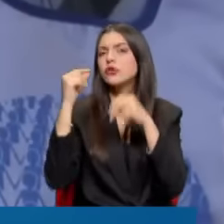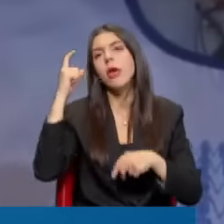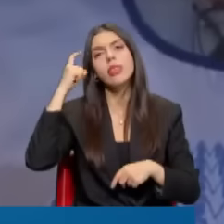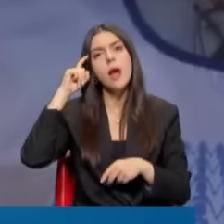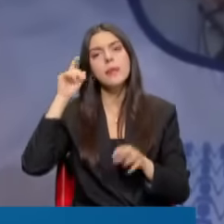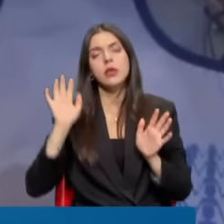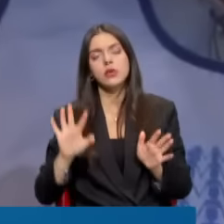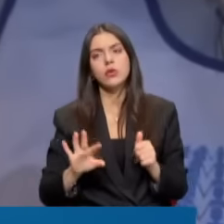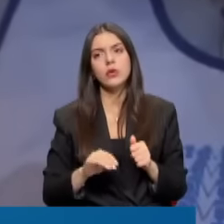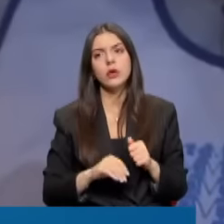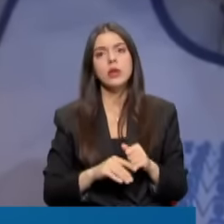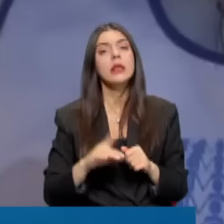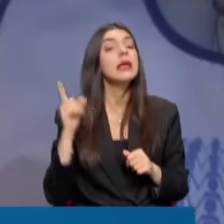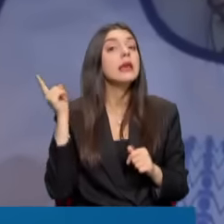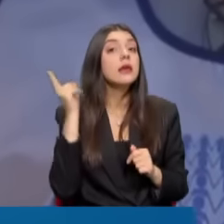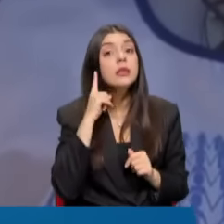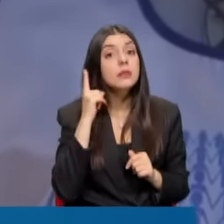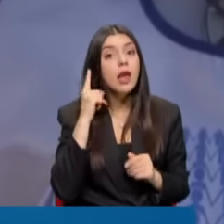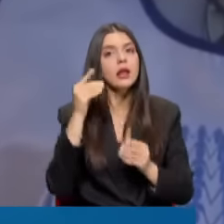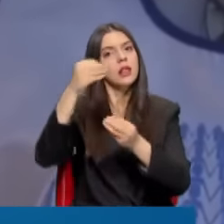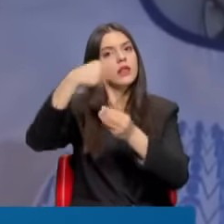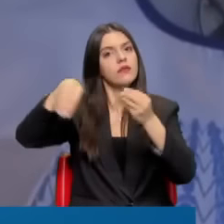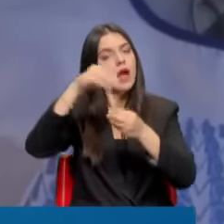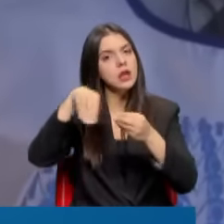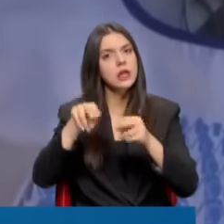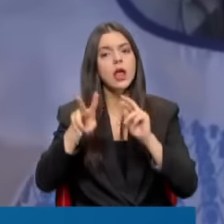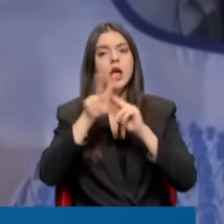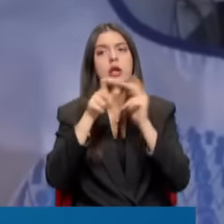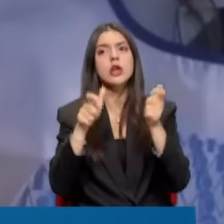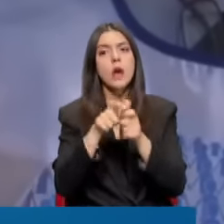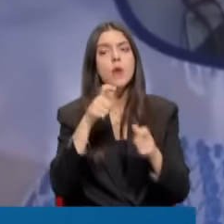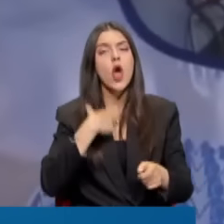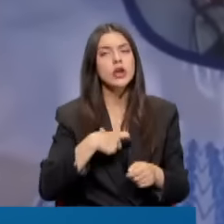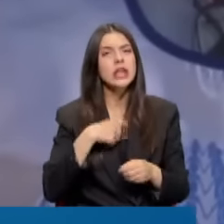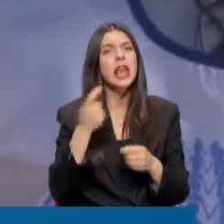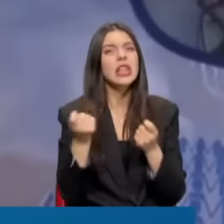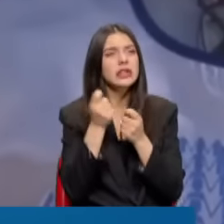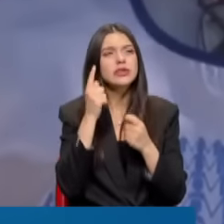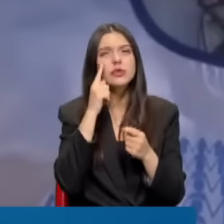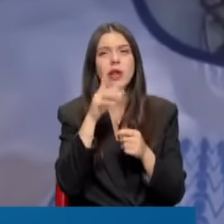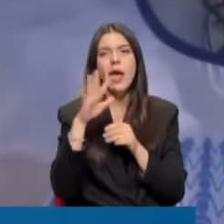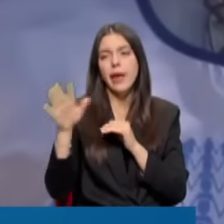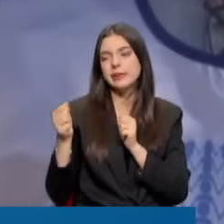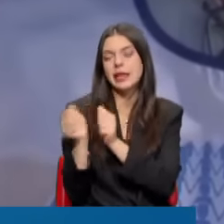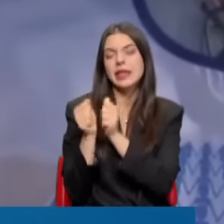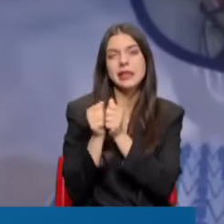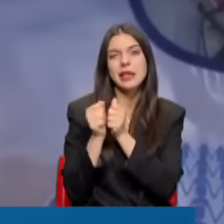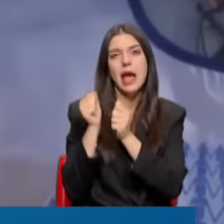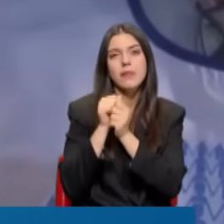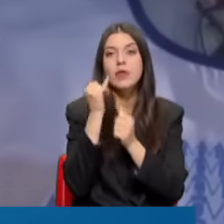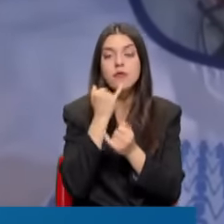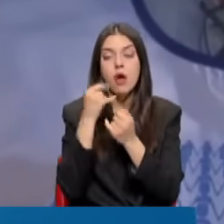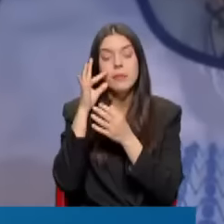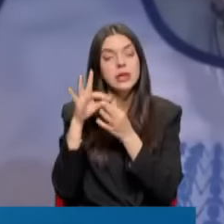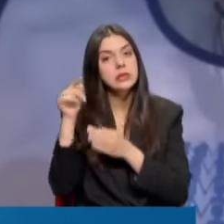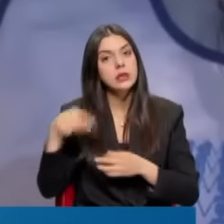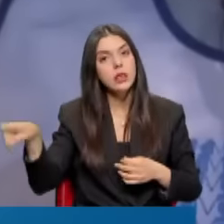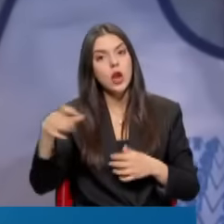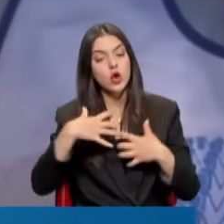edilmektedir itibardan faizden kamu özel işbirliği adı altında yandaş şirketlere Garanti ödemelerinden